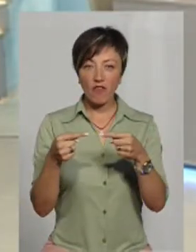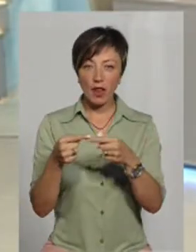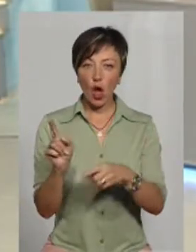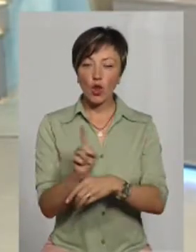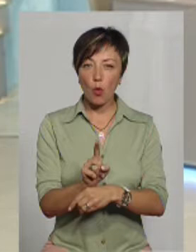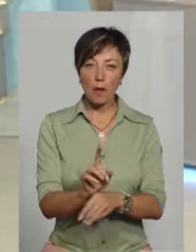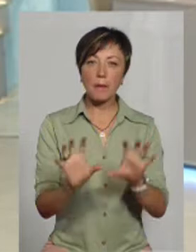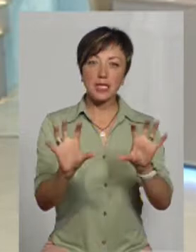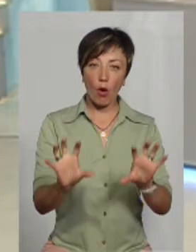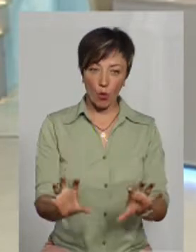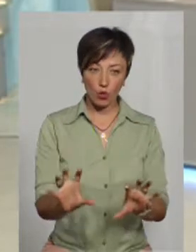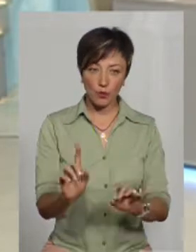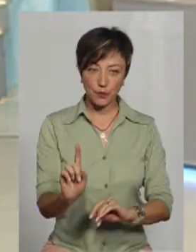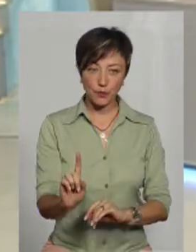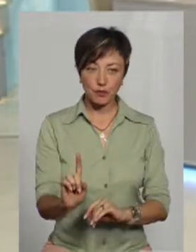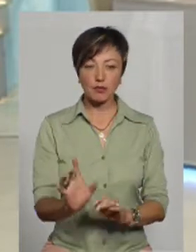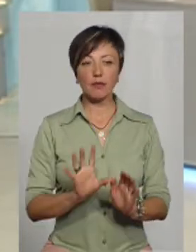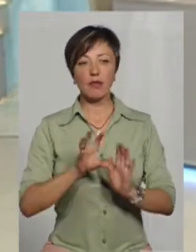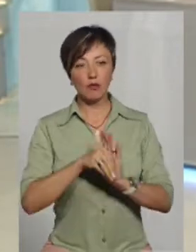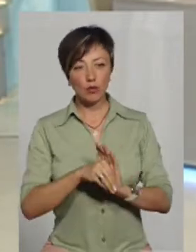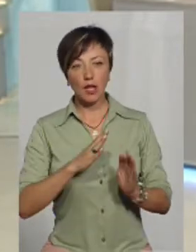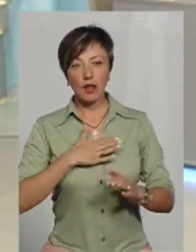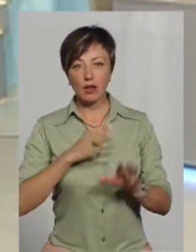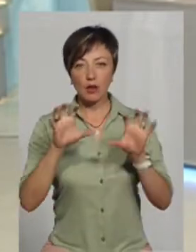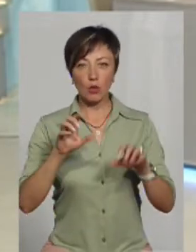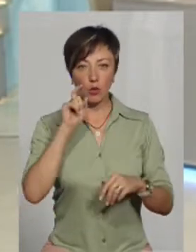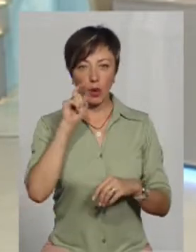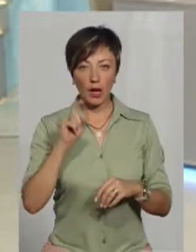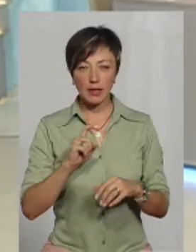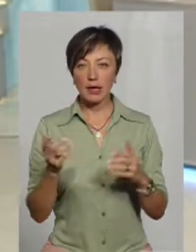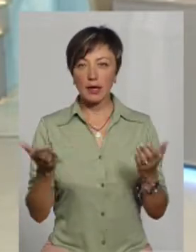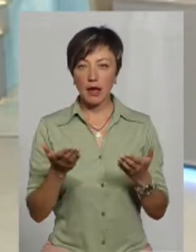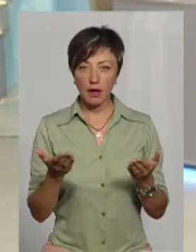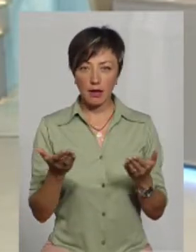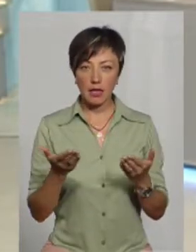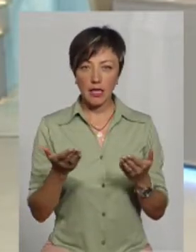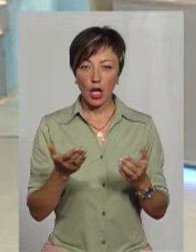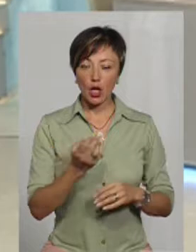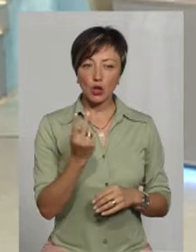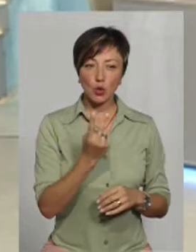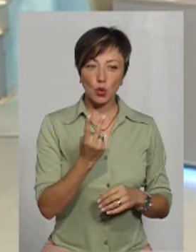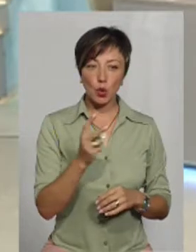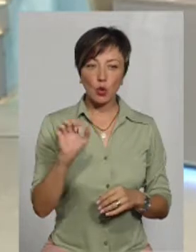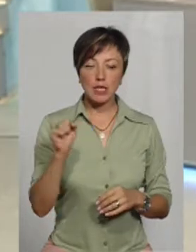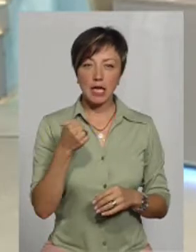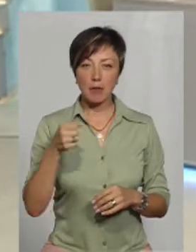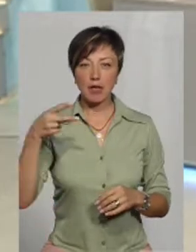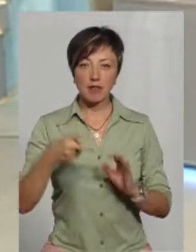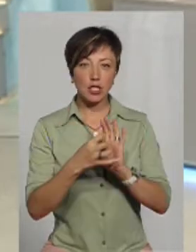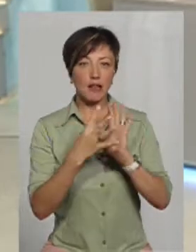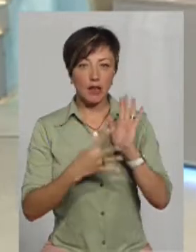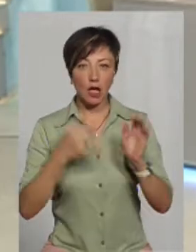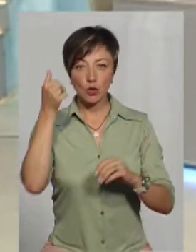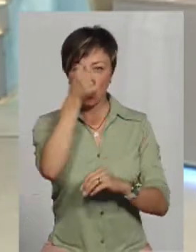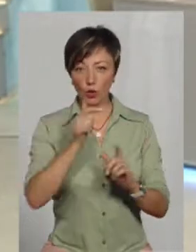відповідають нормам законодавства. В тому числі нашому закону України, який з 2 серпня